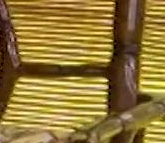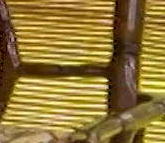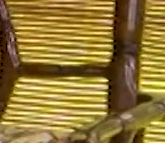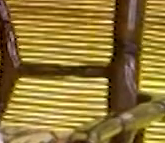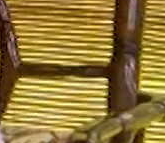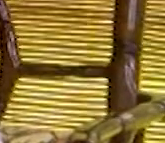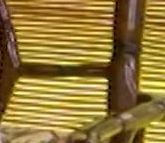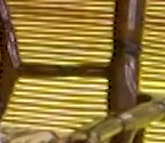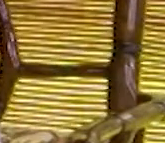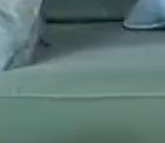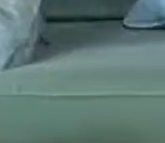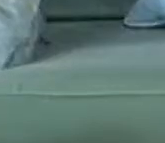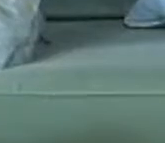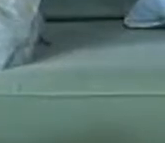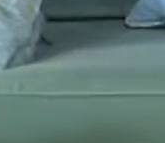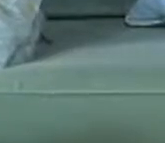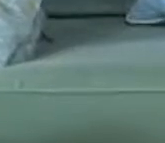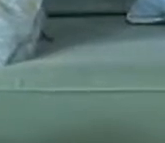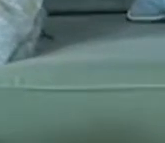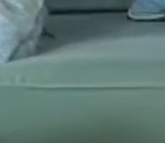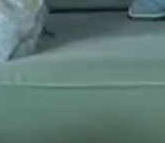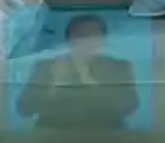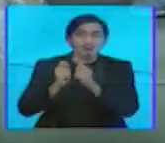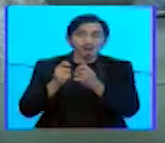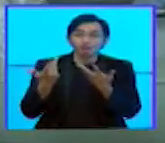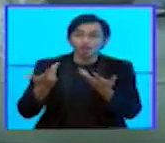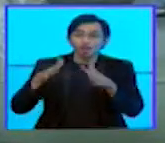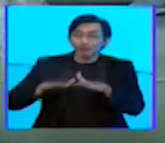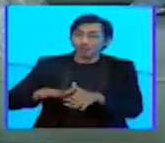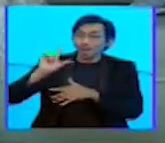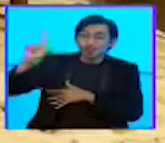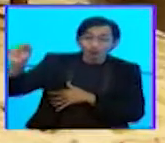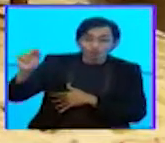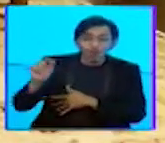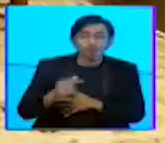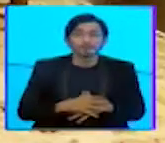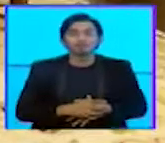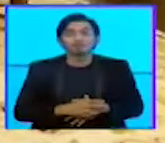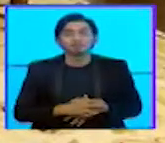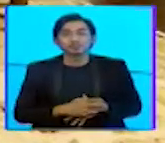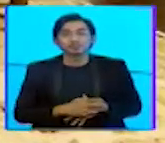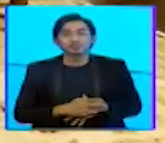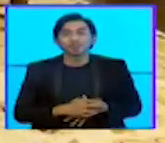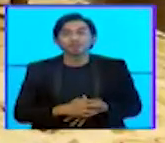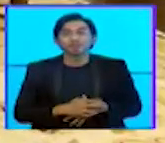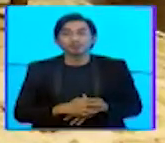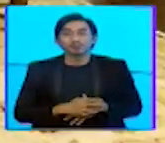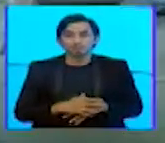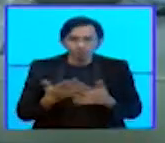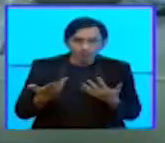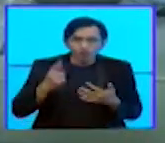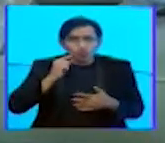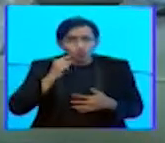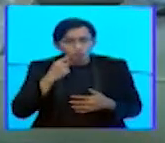Lebarannya jadi tetap terasa gitu ya, Bang ya, walaupun jauh di sana gitu. Betul. Ya. Tapi biasanya kalau habis sholat id, biasanya Bang Sandi, Mpok